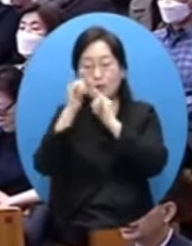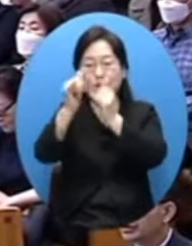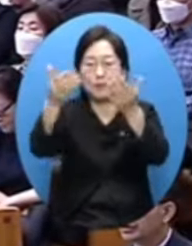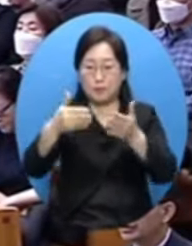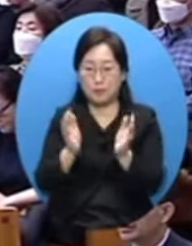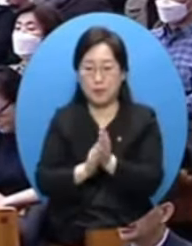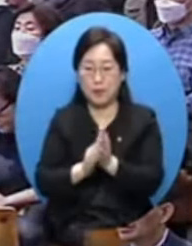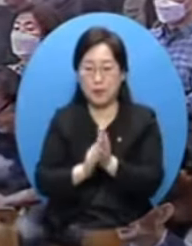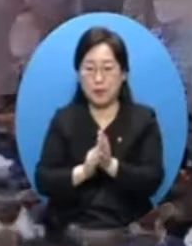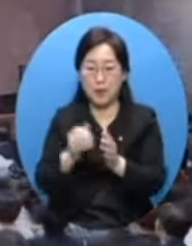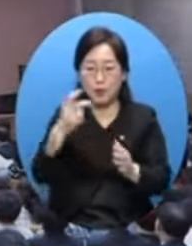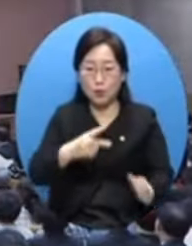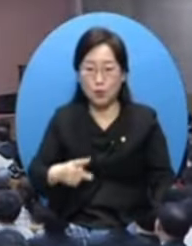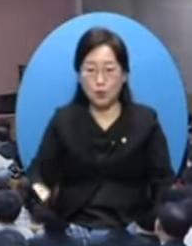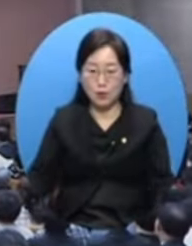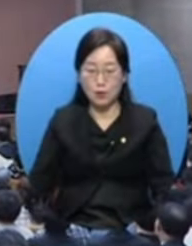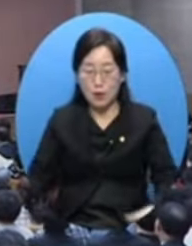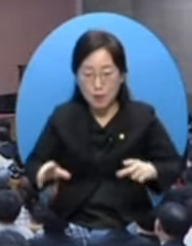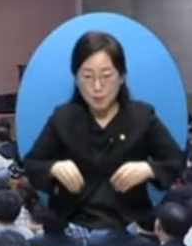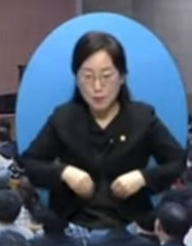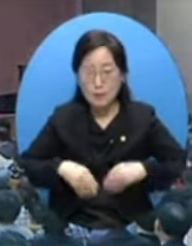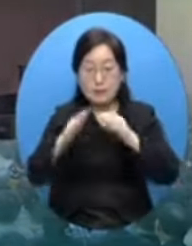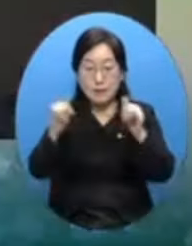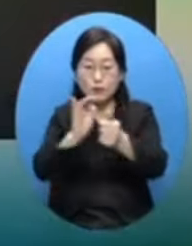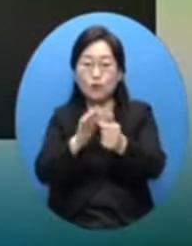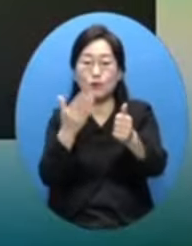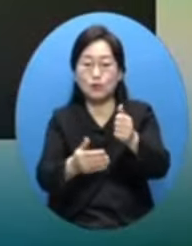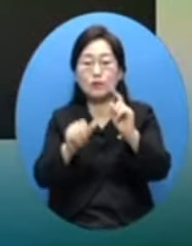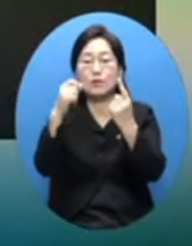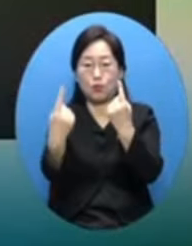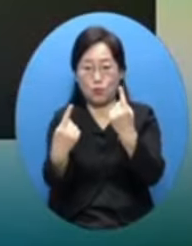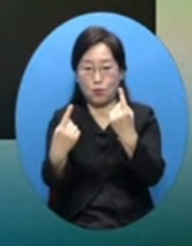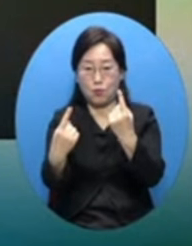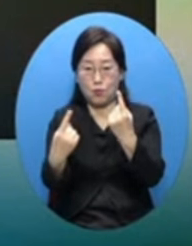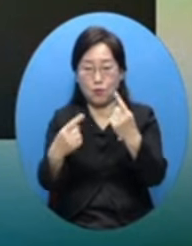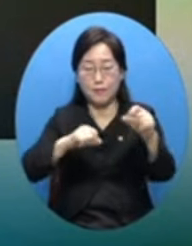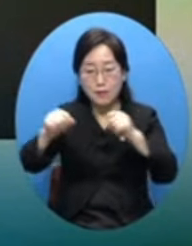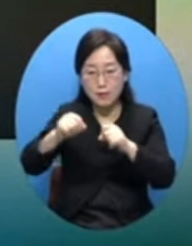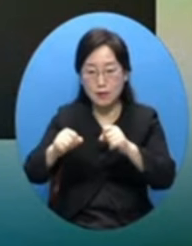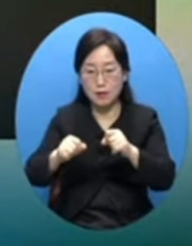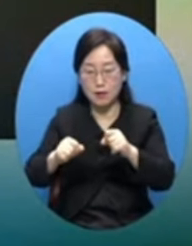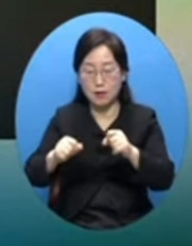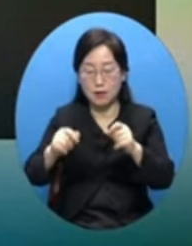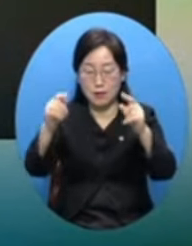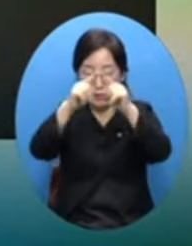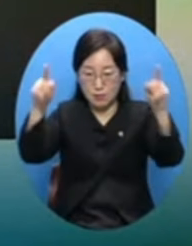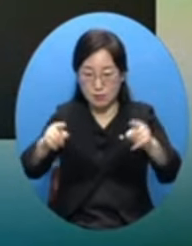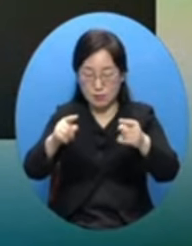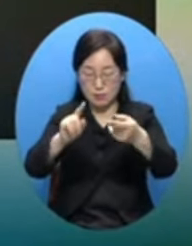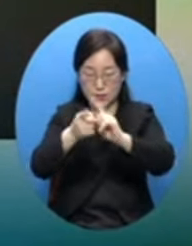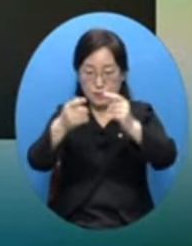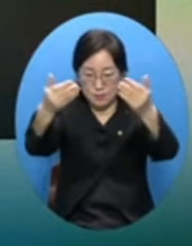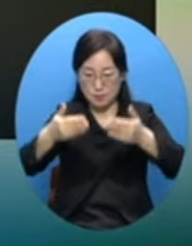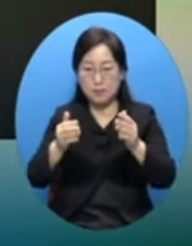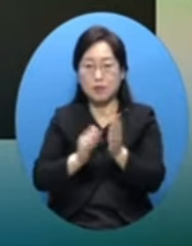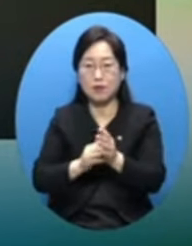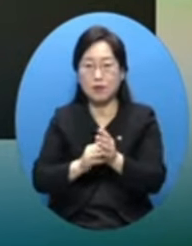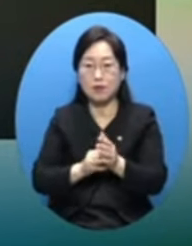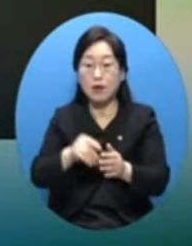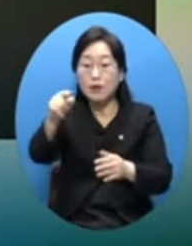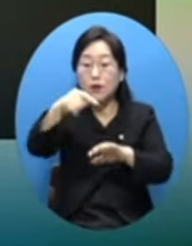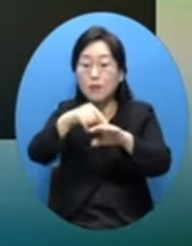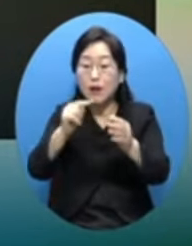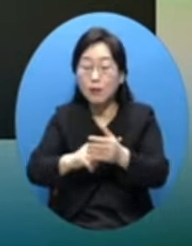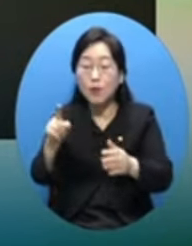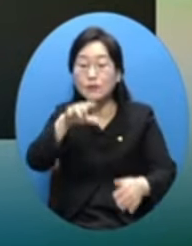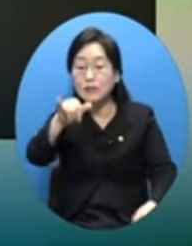기아대책 이로 희망 대사로 위축되었습니다 그의 간증집 내 마음이 어디 있느냐 그의 축복의 비결을 자세히 기록하고